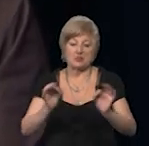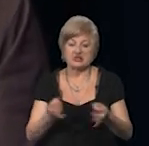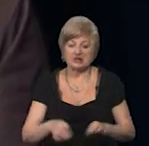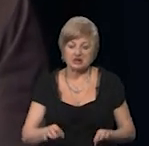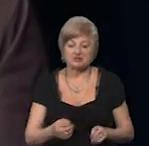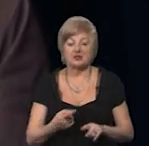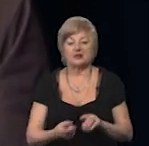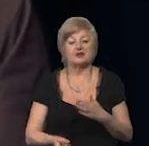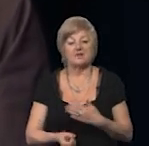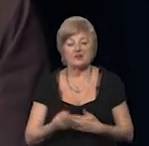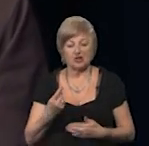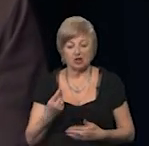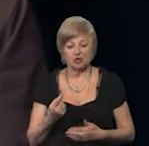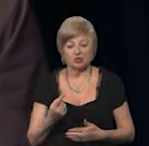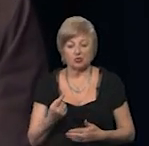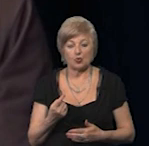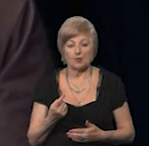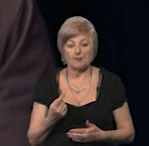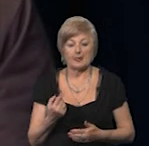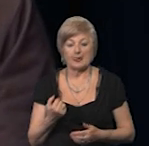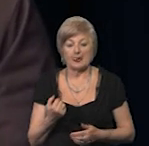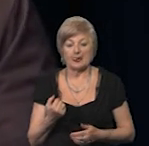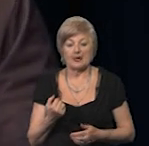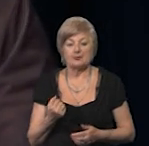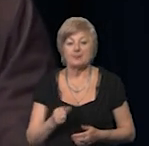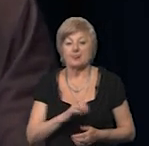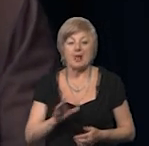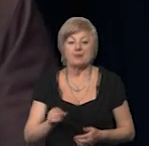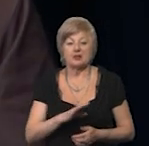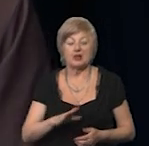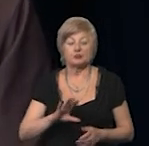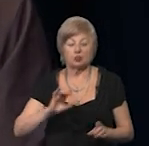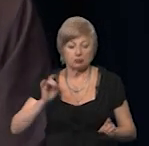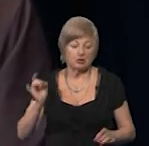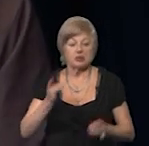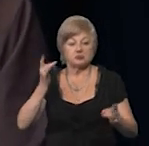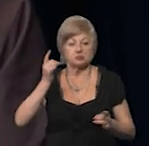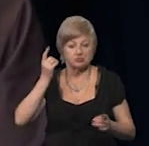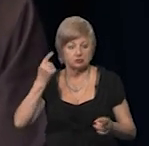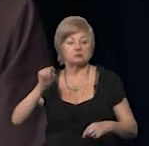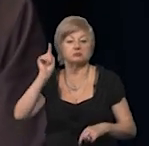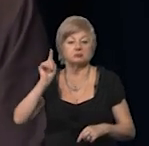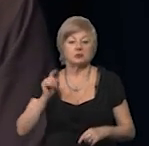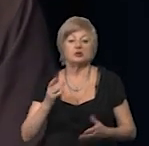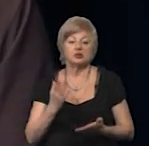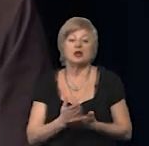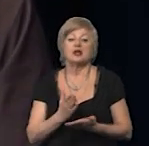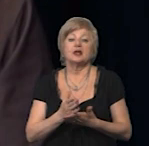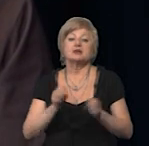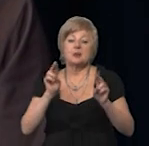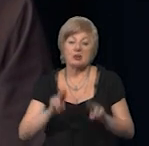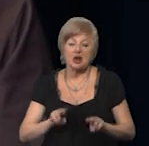виникло, ну, нібито, от не було, раптом, о, клас, там. Да. Тобто були якісь вправи,